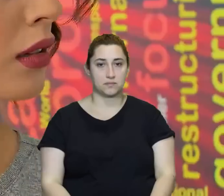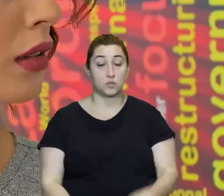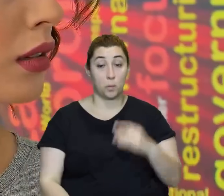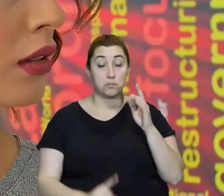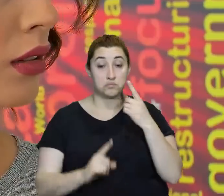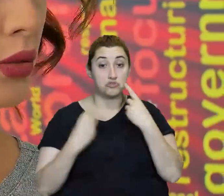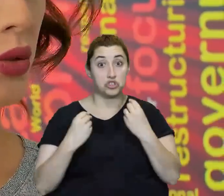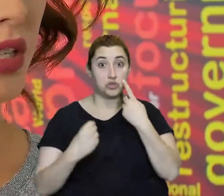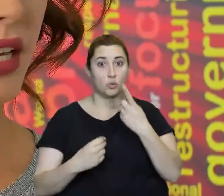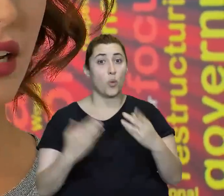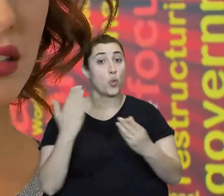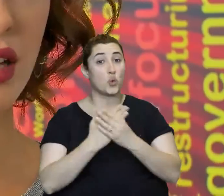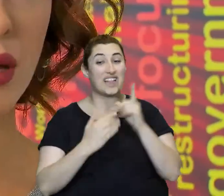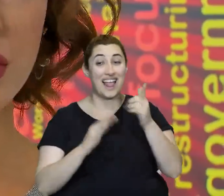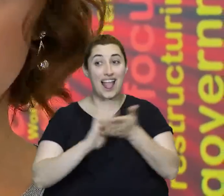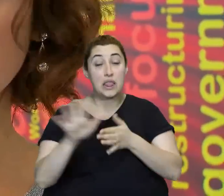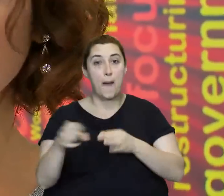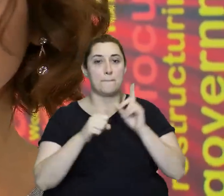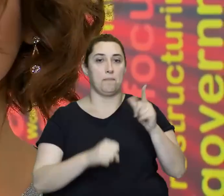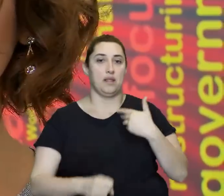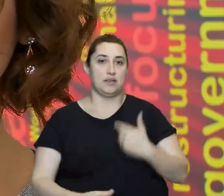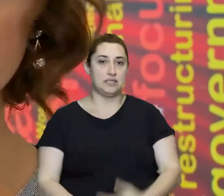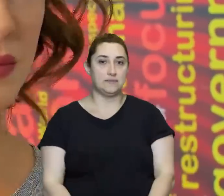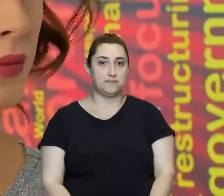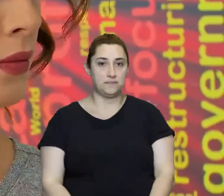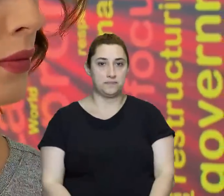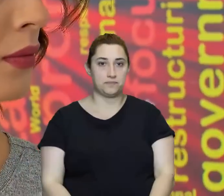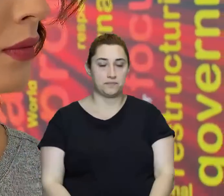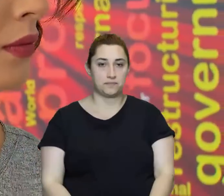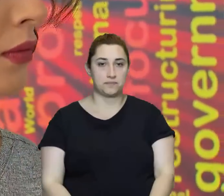Başarılı olmuş. O dosyayı Leyla'dan almam lazım.